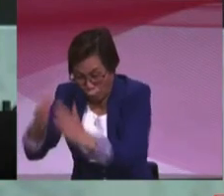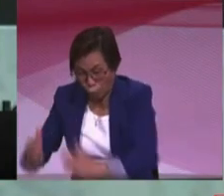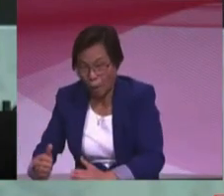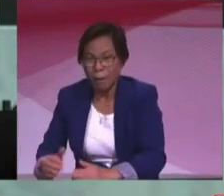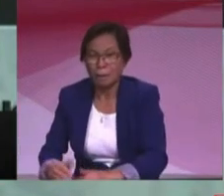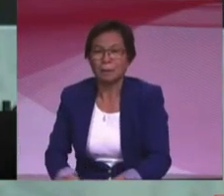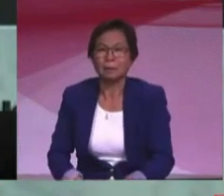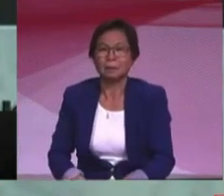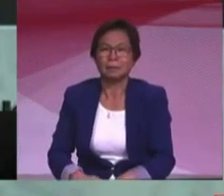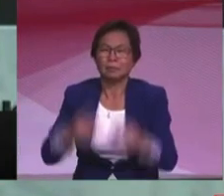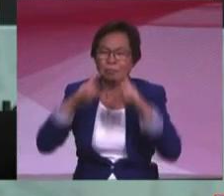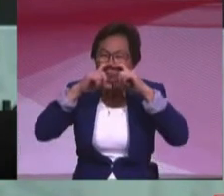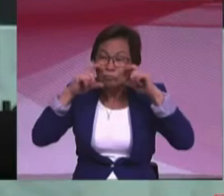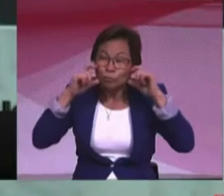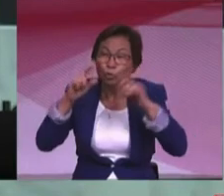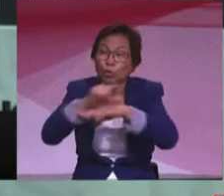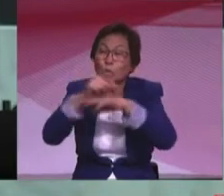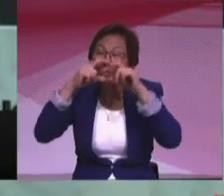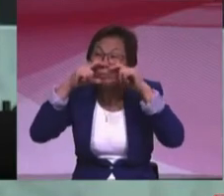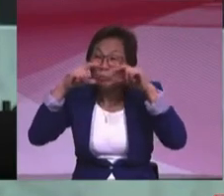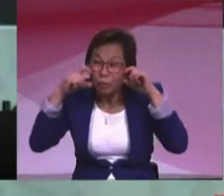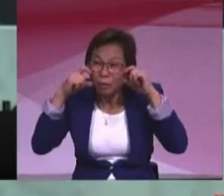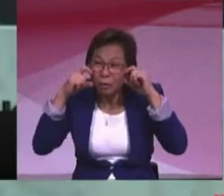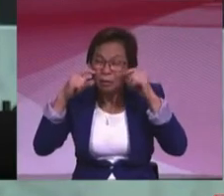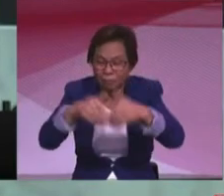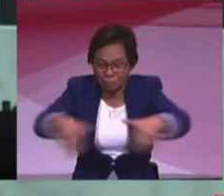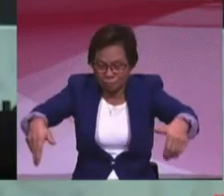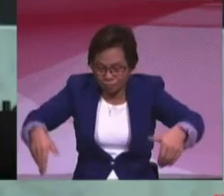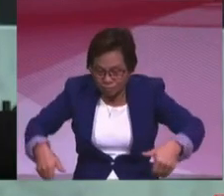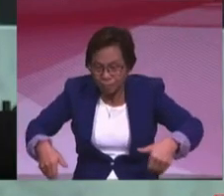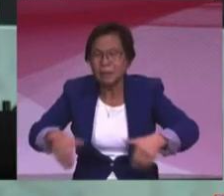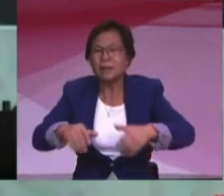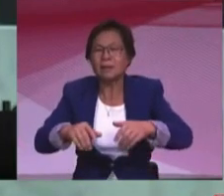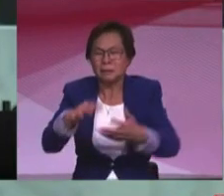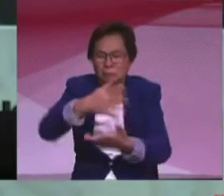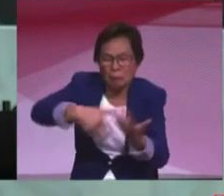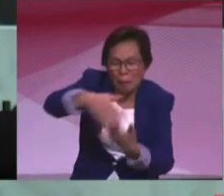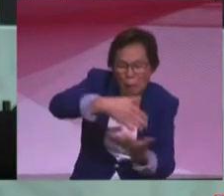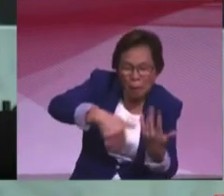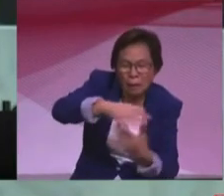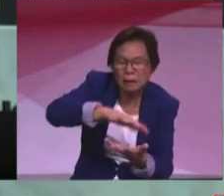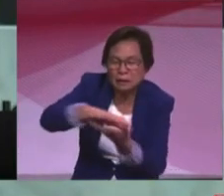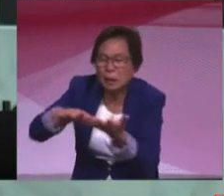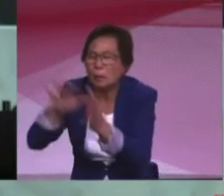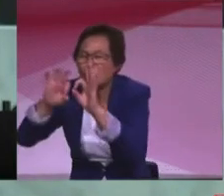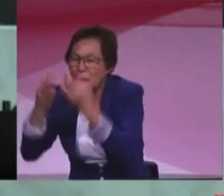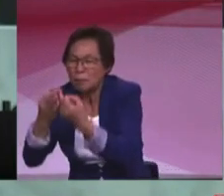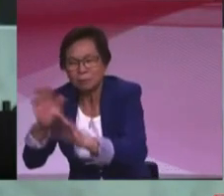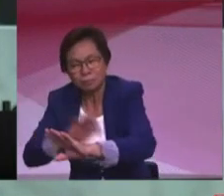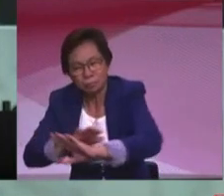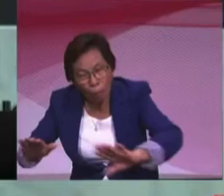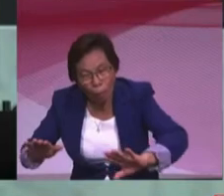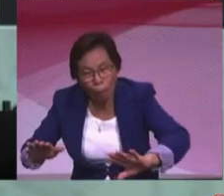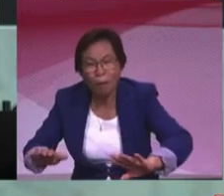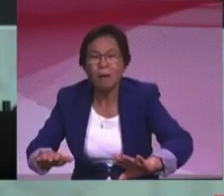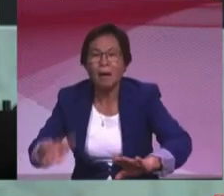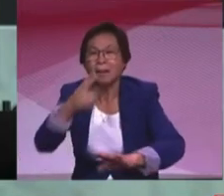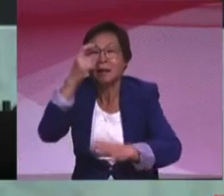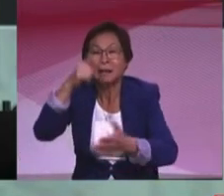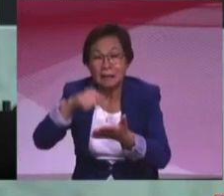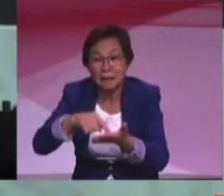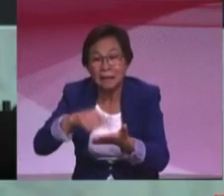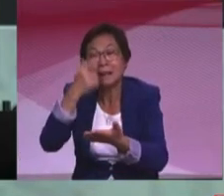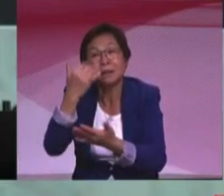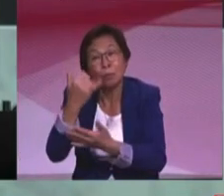pakai pelutup muka dan juga pastikan tak bergaul ataupun bercampur dengan ahli keluarga yang lain kerana ini